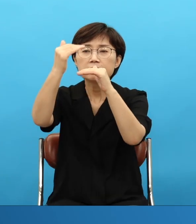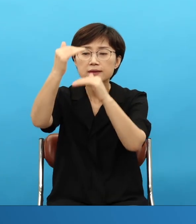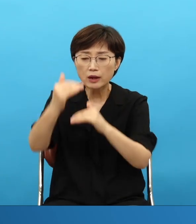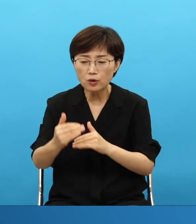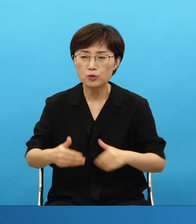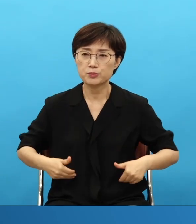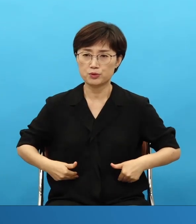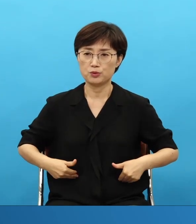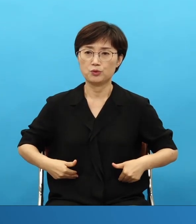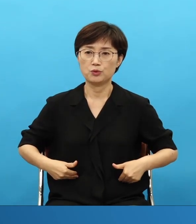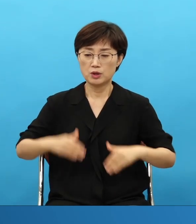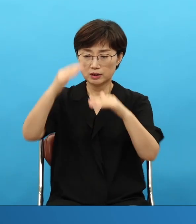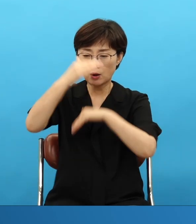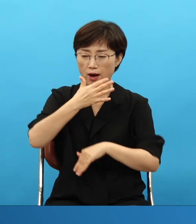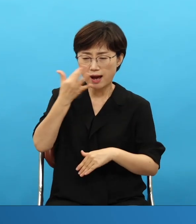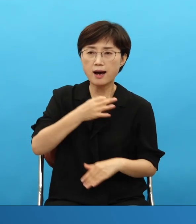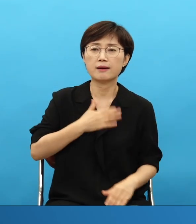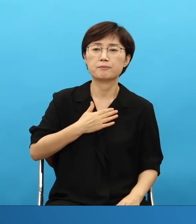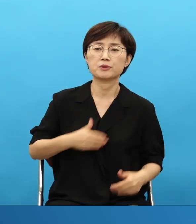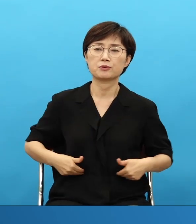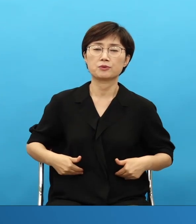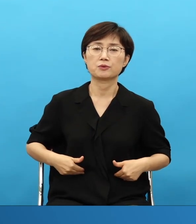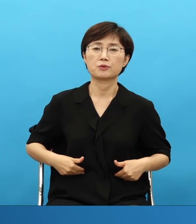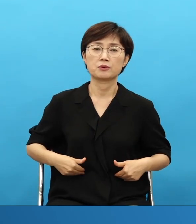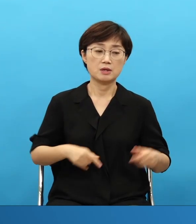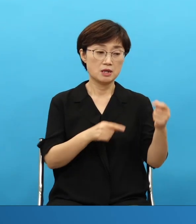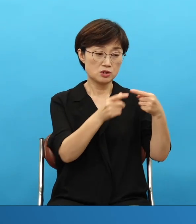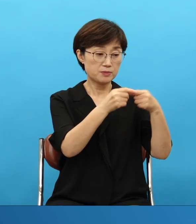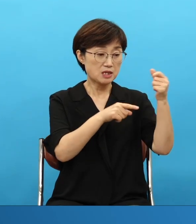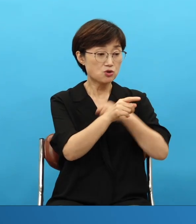내용 나옵니다. If you know the reason, the content will follow.